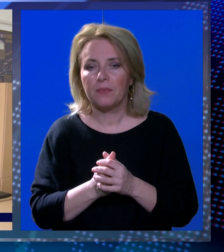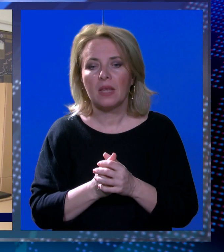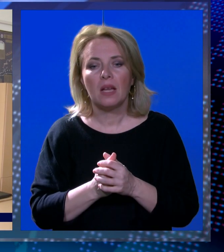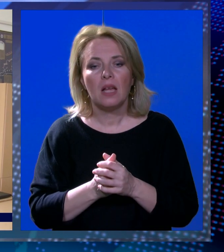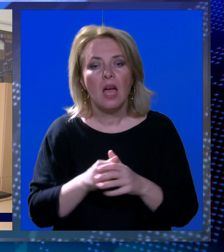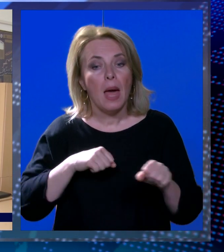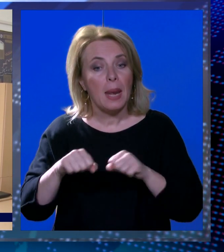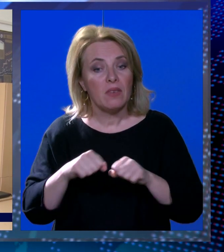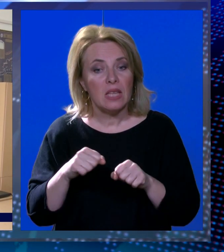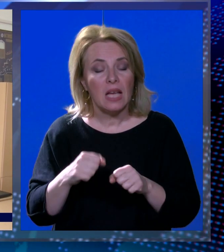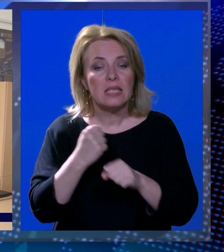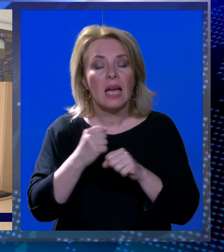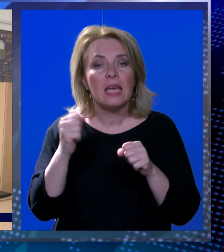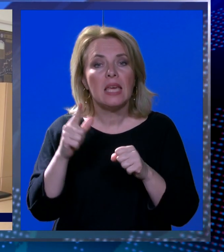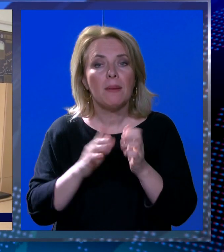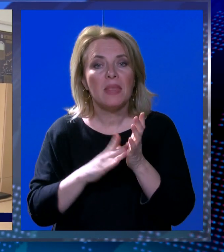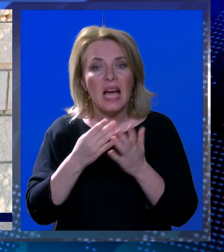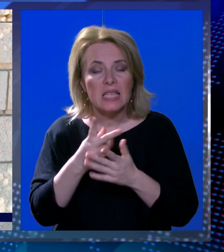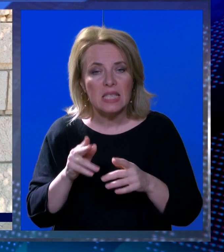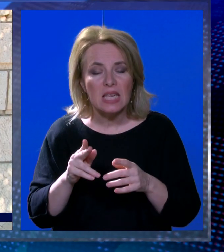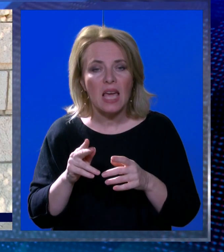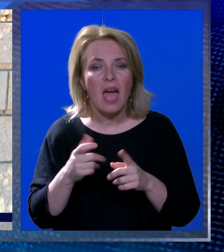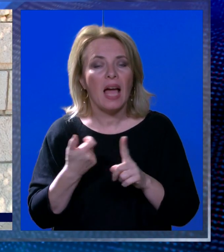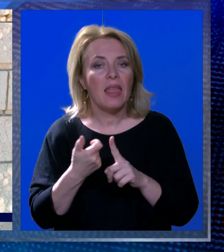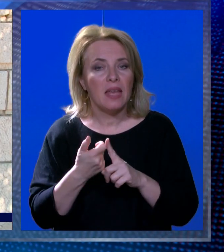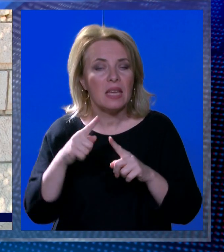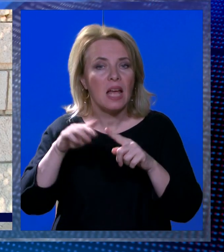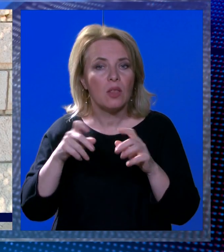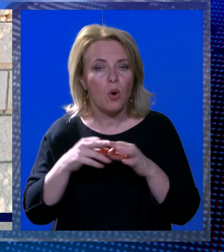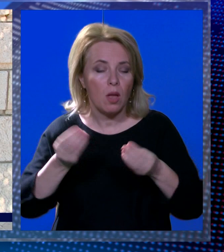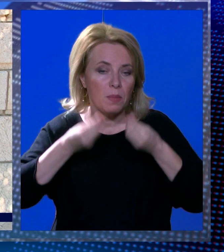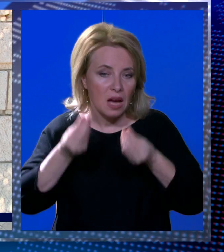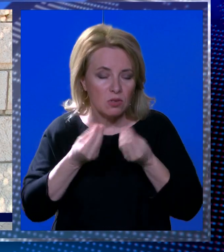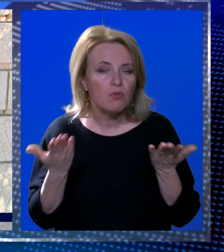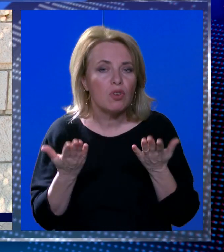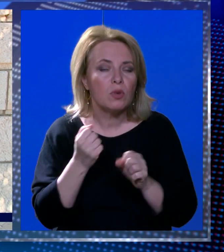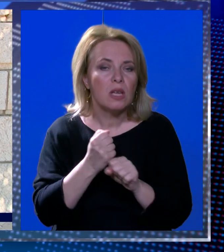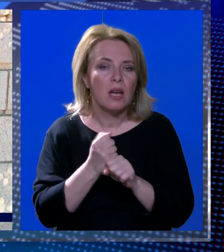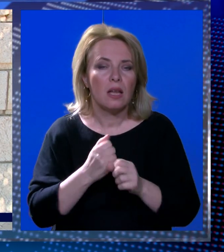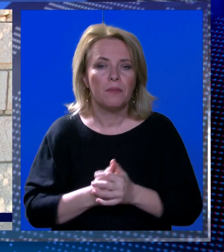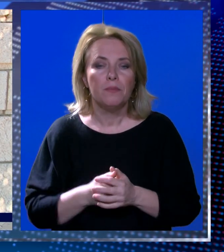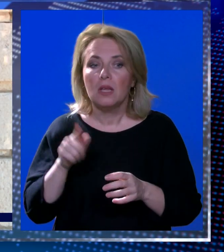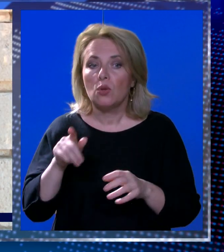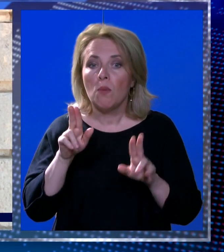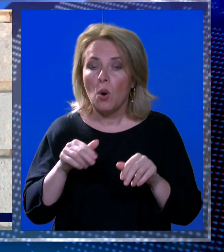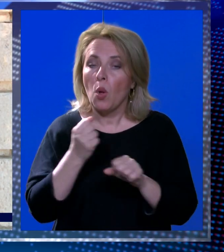u kontinuitetu. Ravnateljica gimnazije Dubrovnik Katarina Tolja dodatno je pojasnila o čemu je riječ. To mogu napraviti